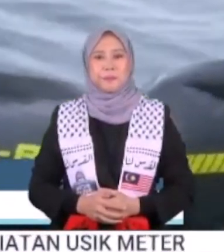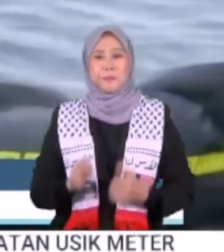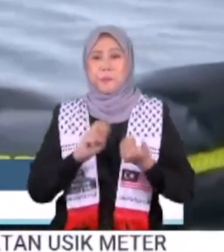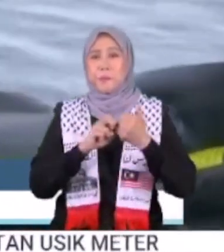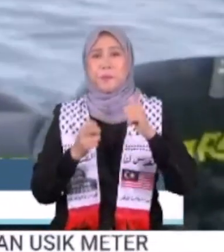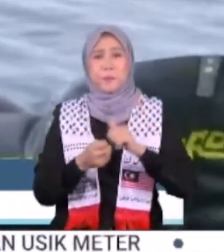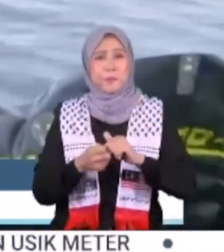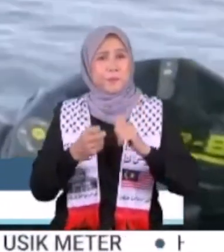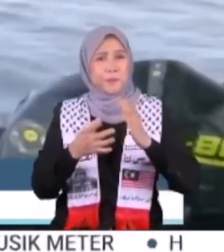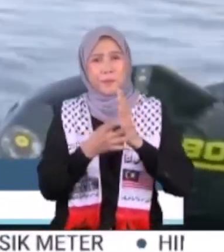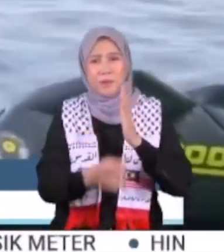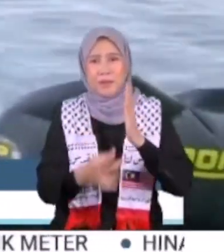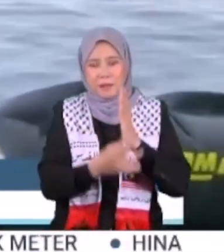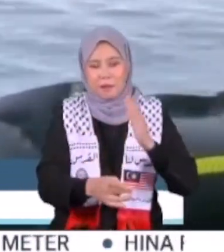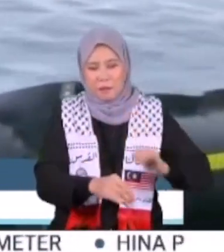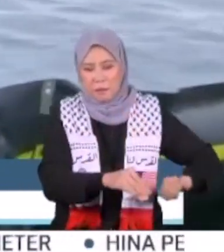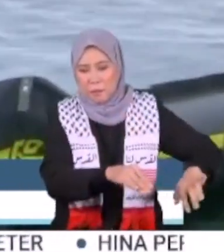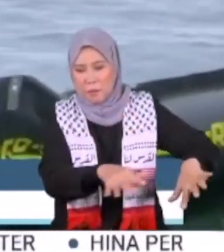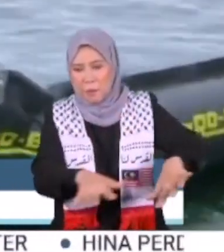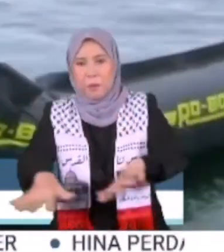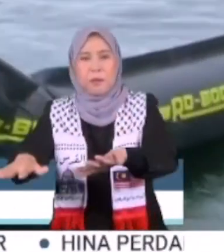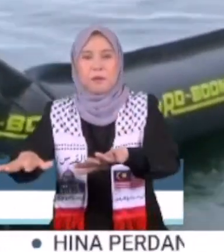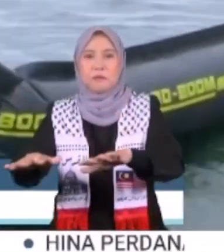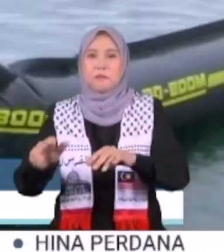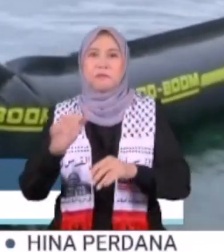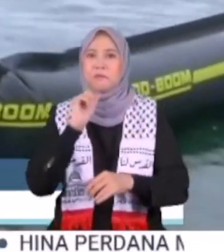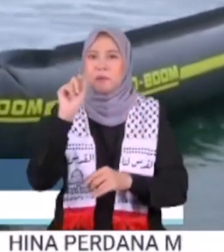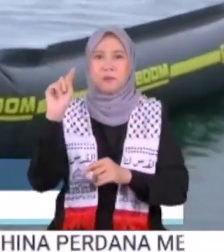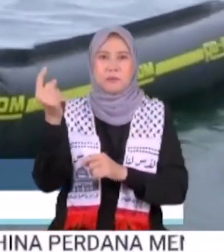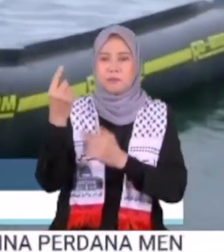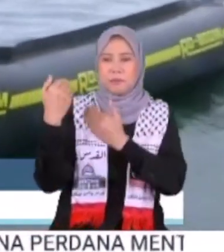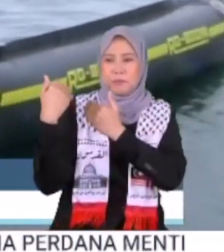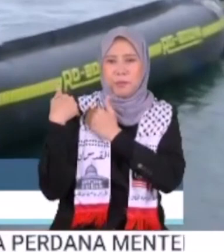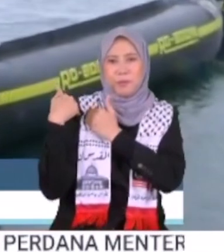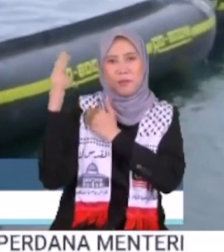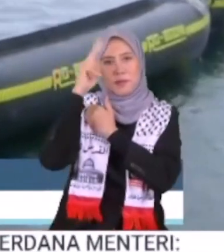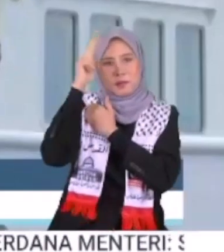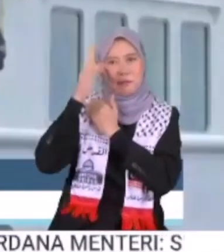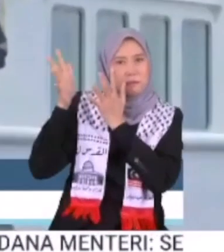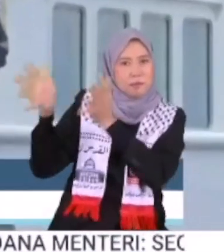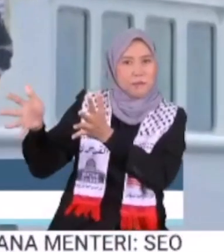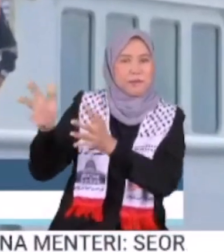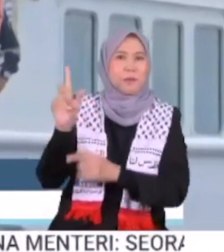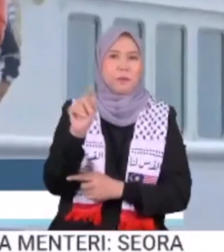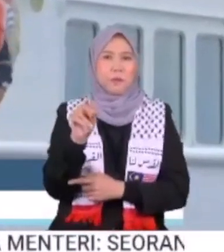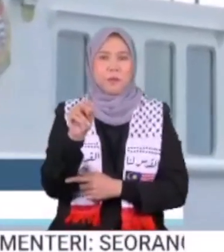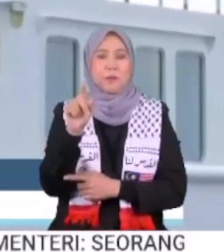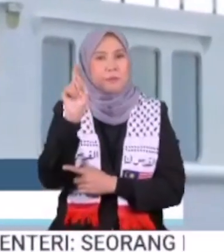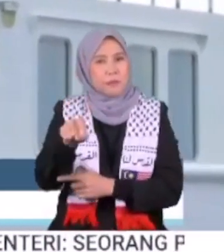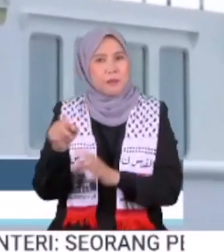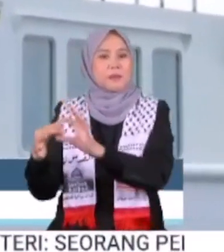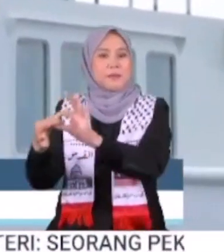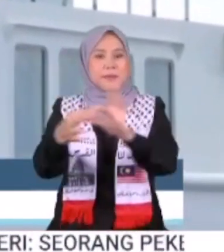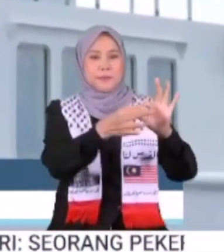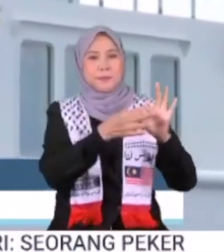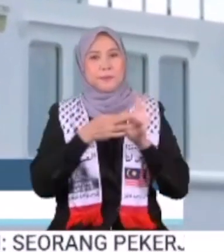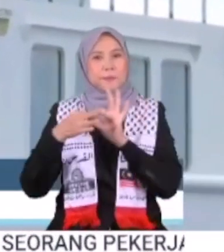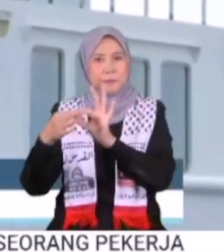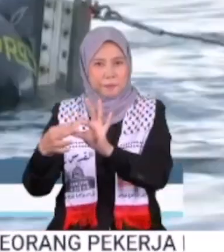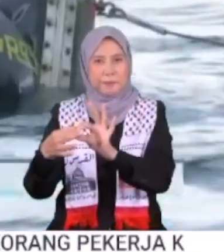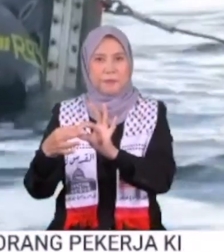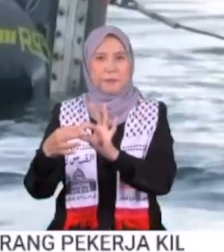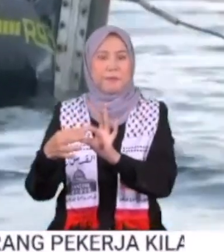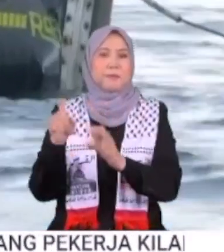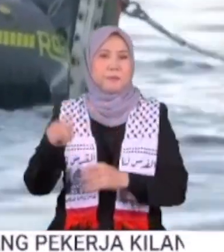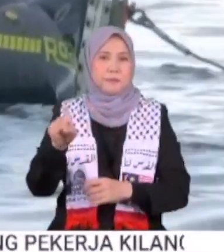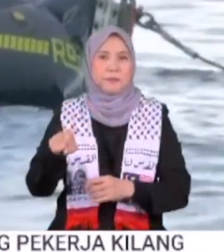Isu tumpahan minyak tidak hanya terletak di bahu jabatan dan agensi kerajaan, juga memerlukan kerjasama semua pihak